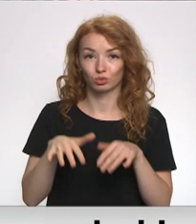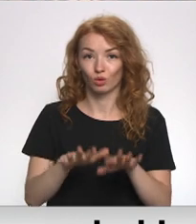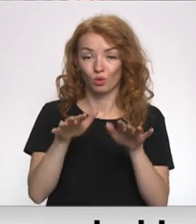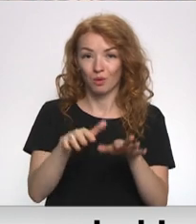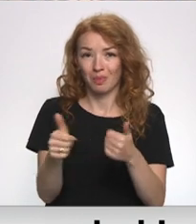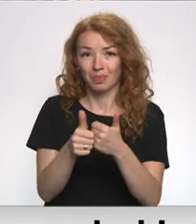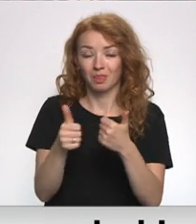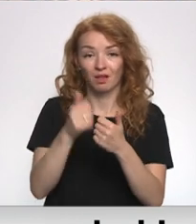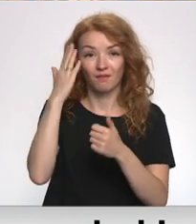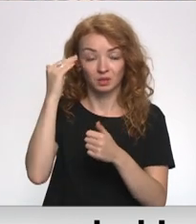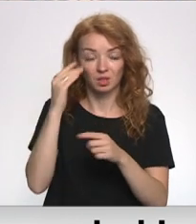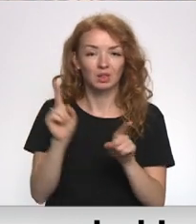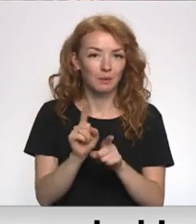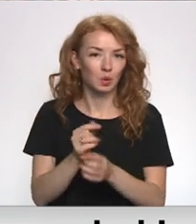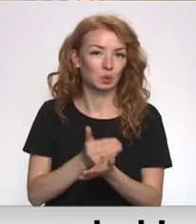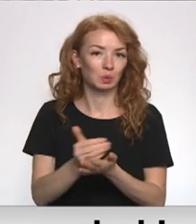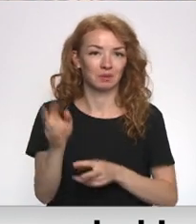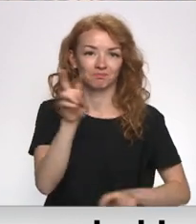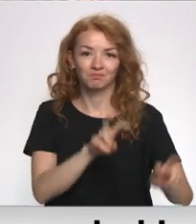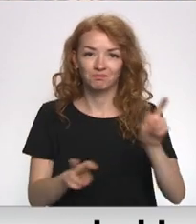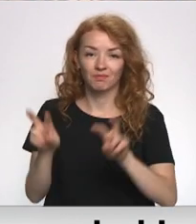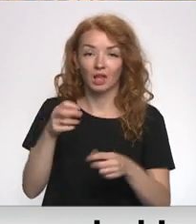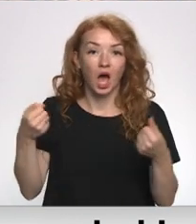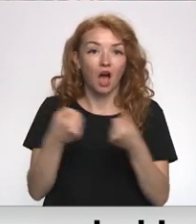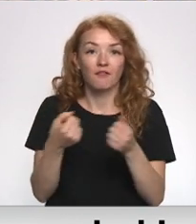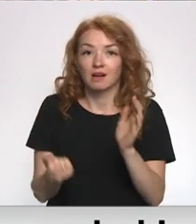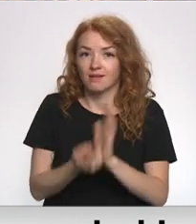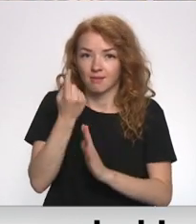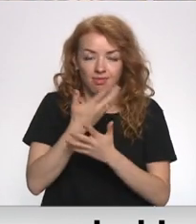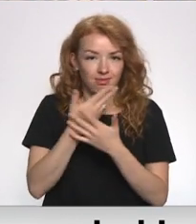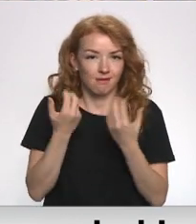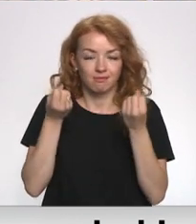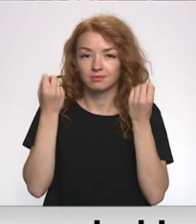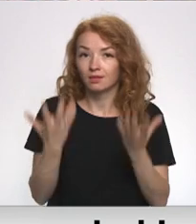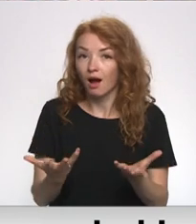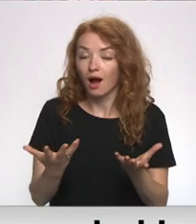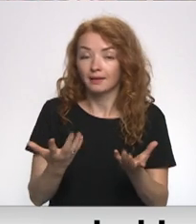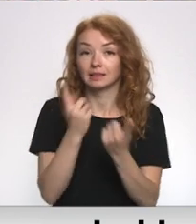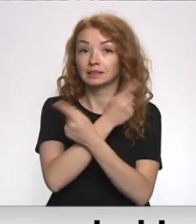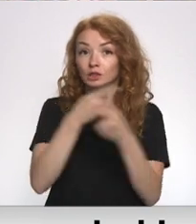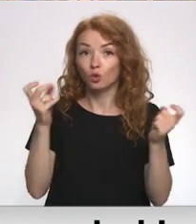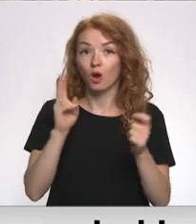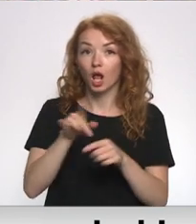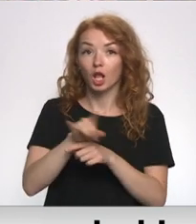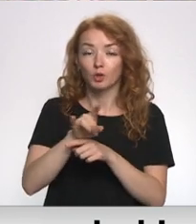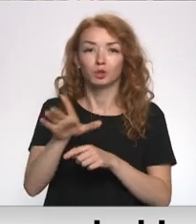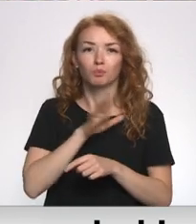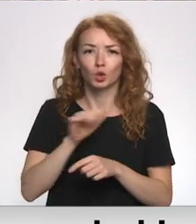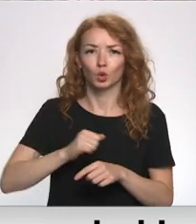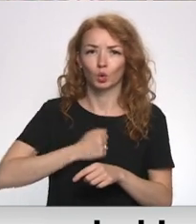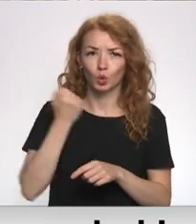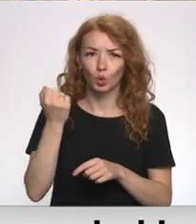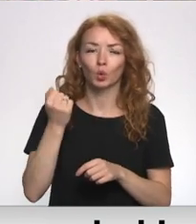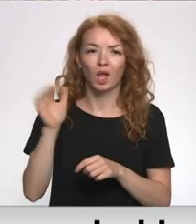no Ventspils turpinās meklēšanas darbi. Avārijas iemesli joprojām ir neskaidri. Tiek ziņots, ka lidaparātām bija grūtības ar